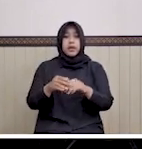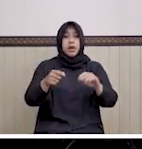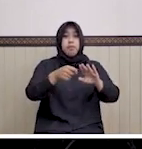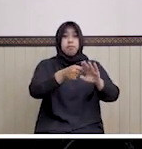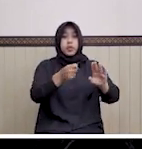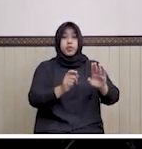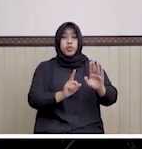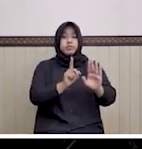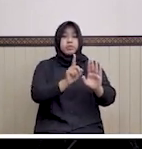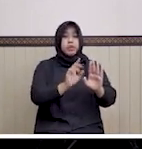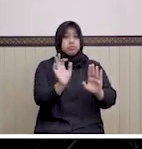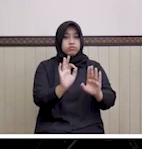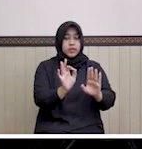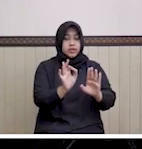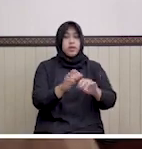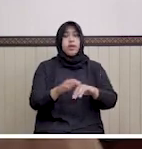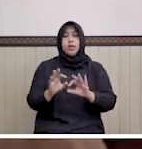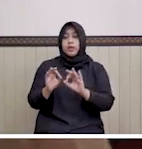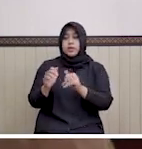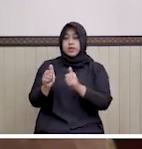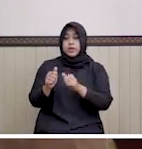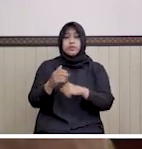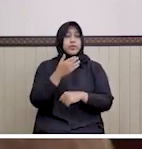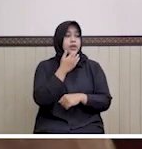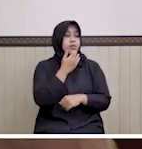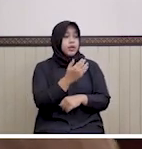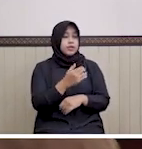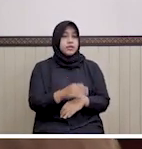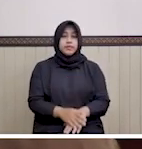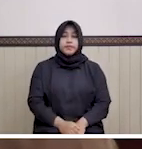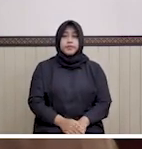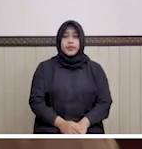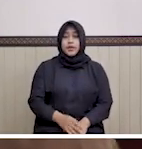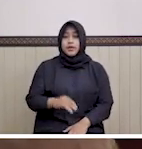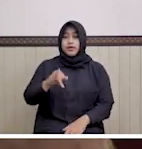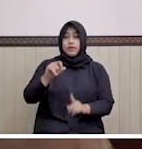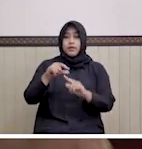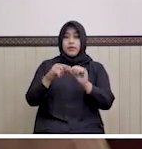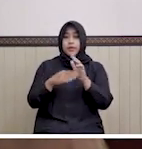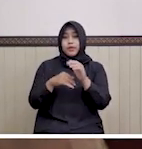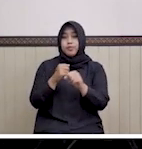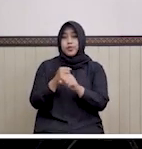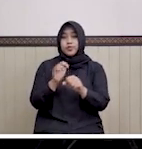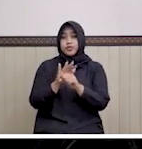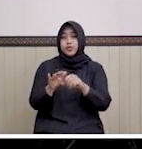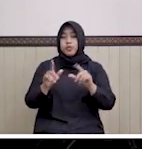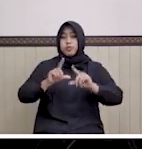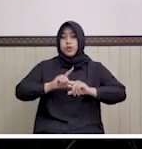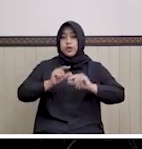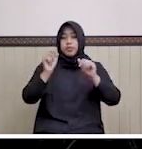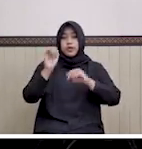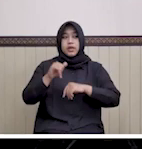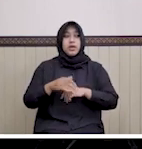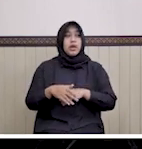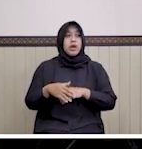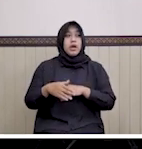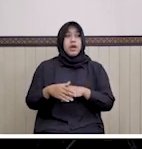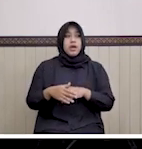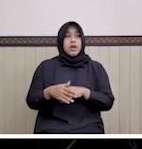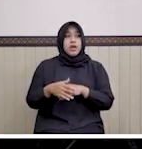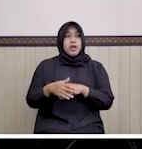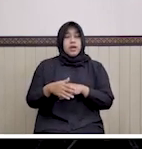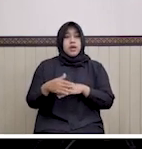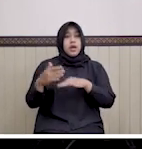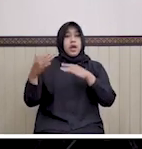nih is a QNet pakai sih Oke Mbak Ipung cukup lengkap yang baik pong ya dan akomodasi yang layak itu